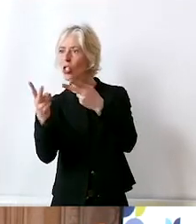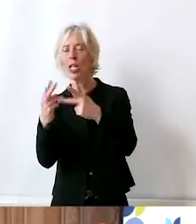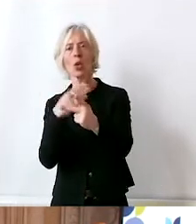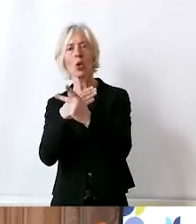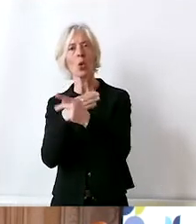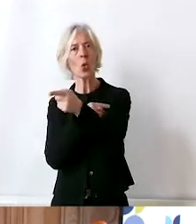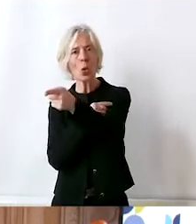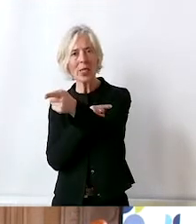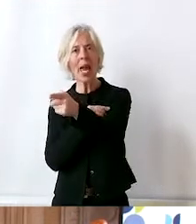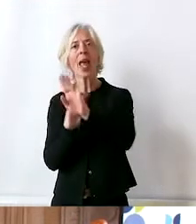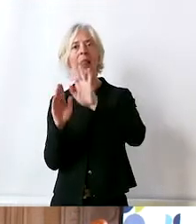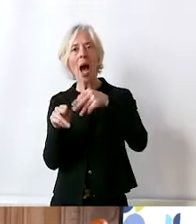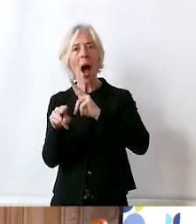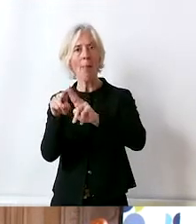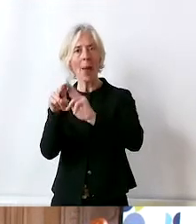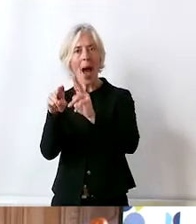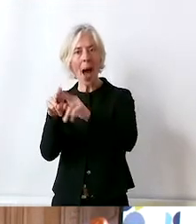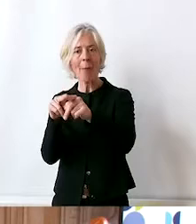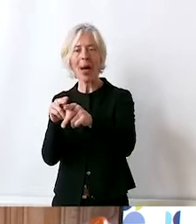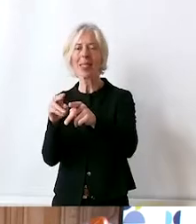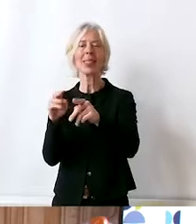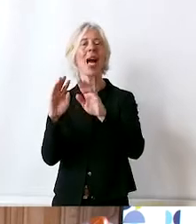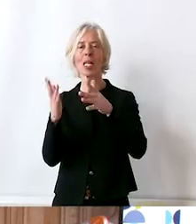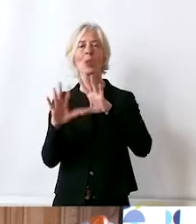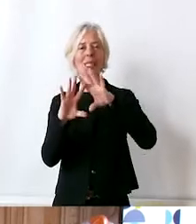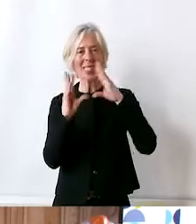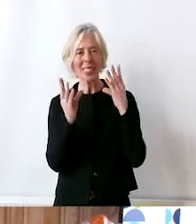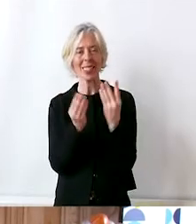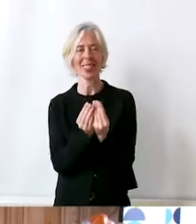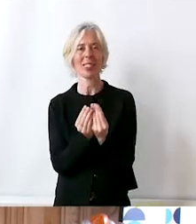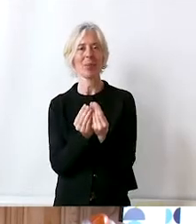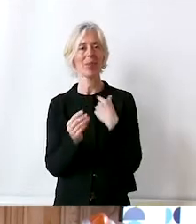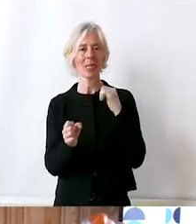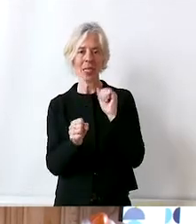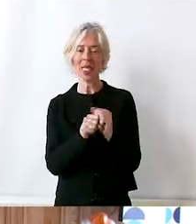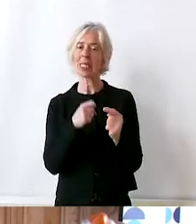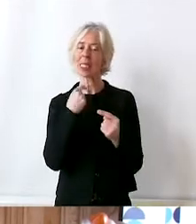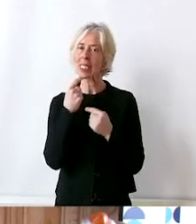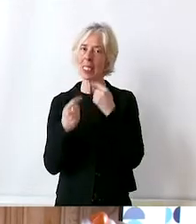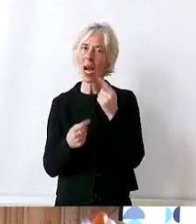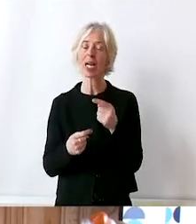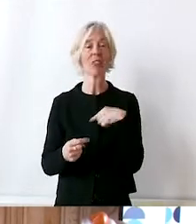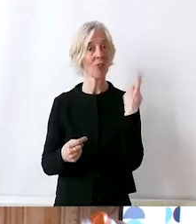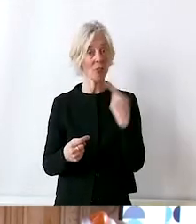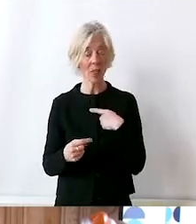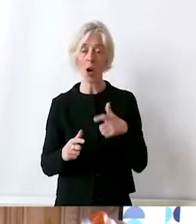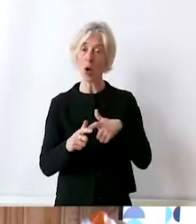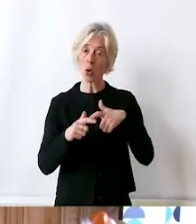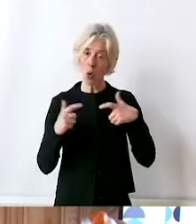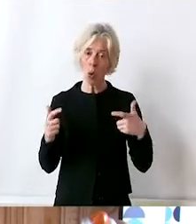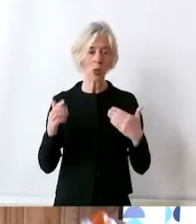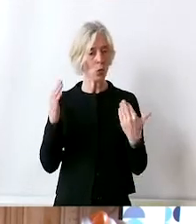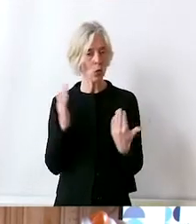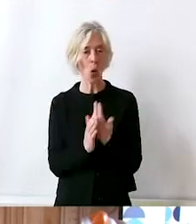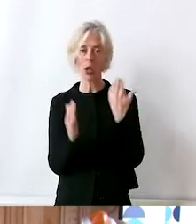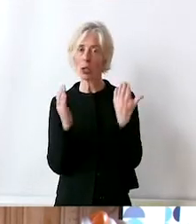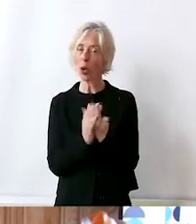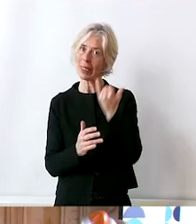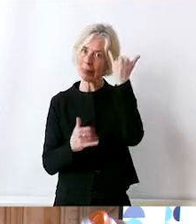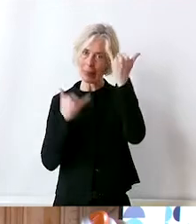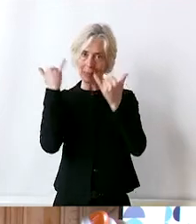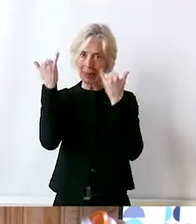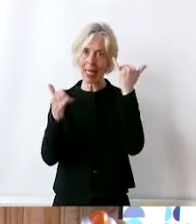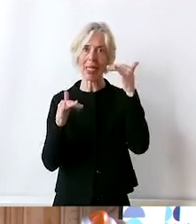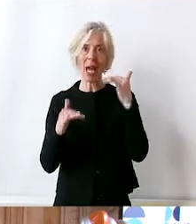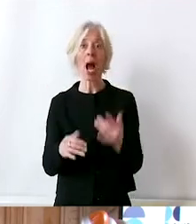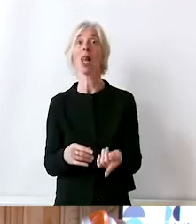Chip nachgerüstet. Also insgesamt, glaube ich, haben wir sehr, sehr große Challenges schon auch letztes Jahr gehabt und jetzt